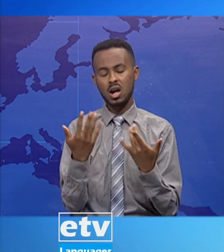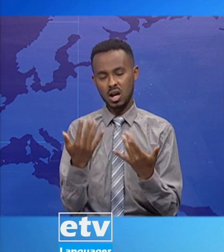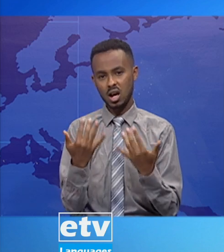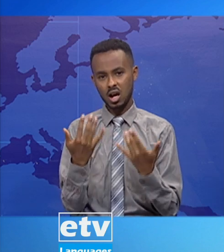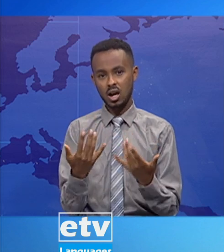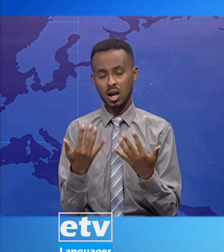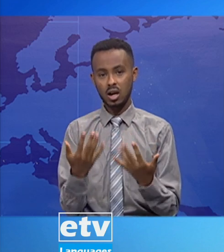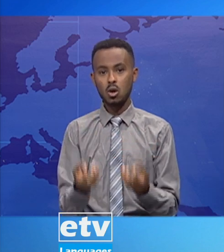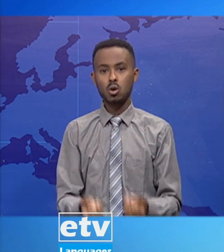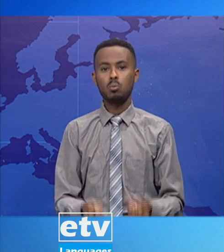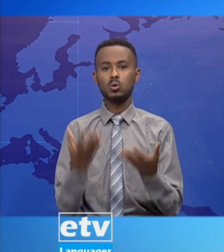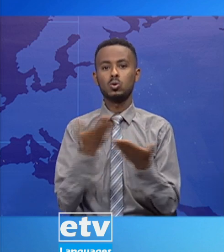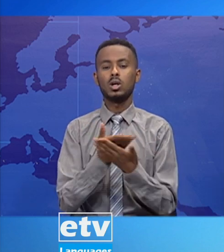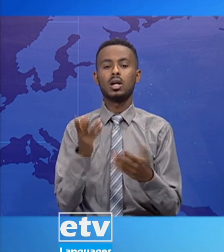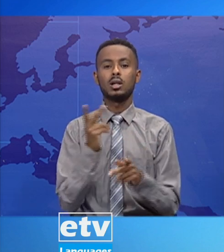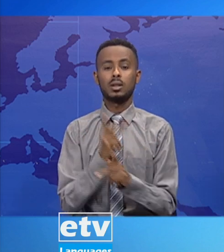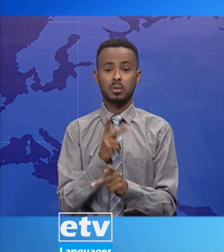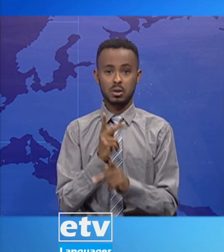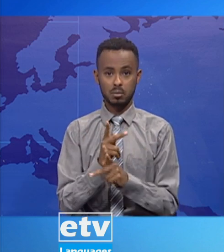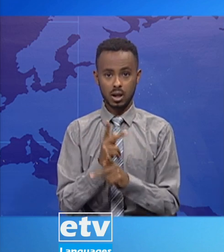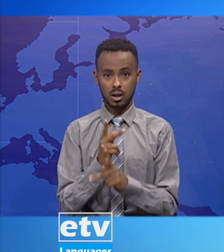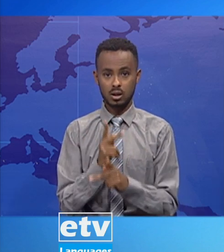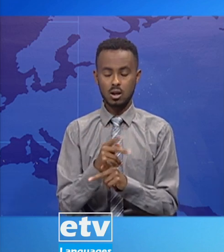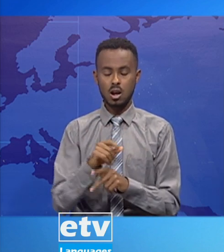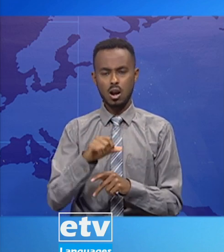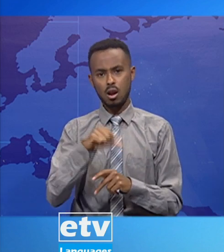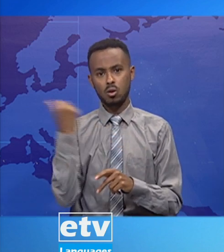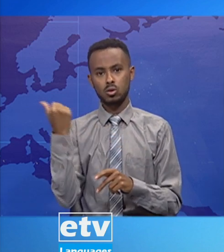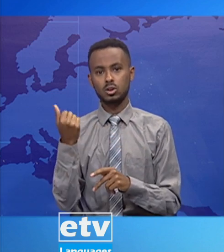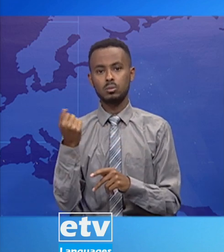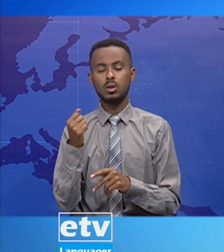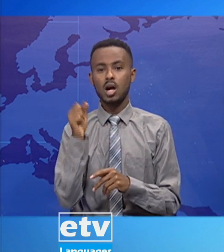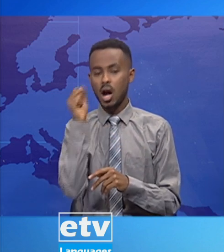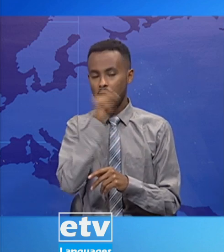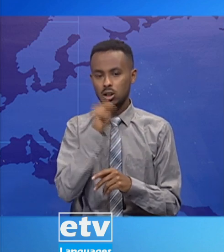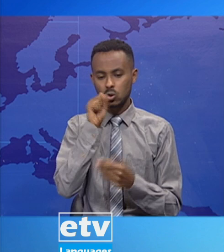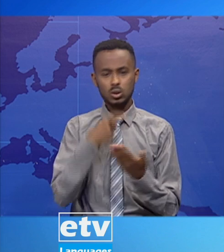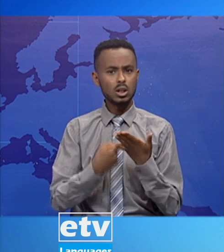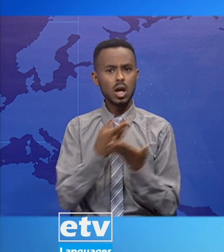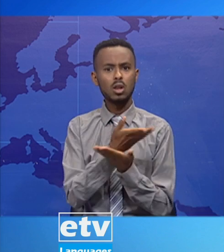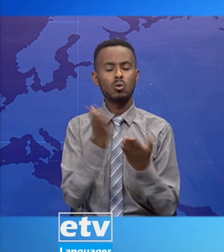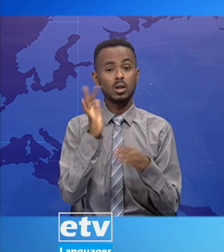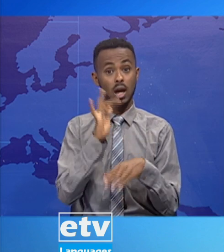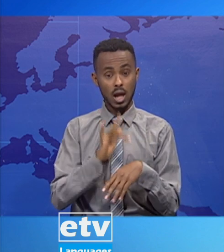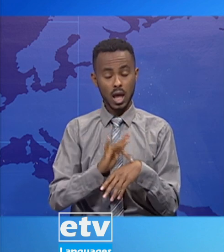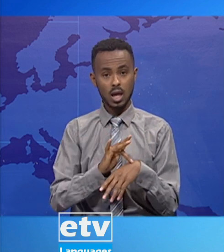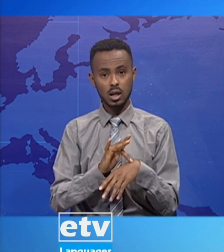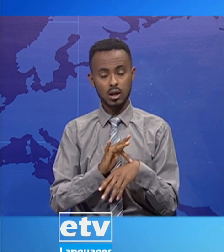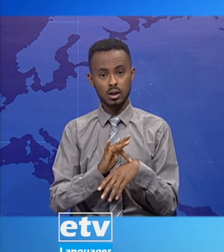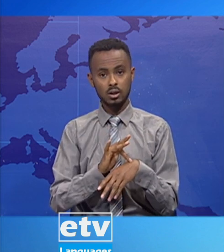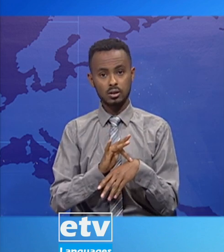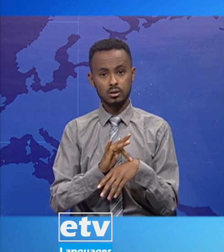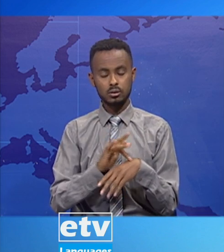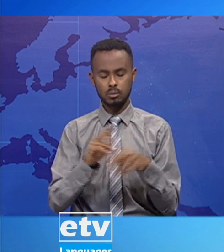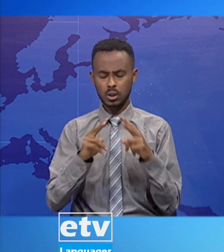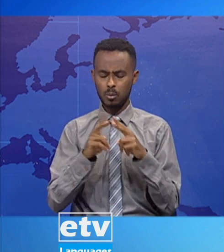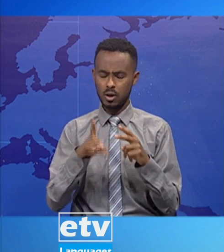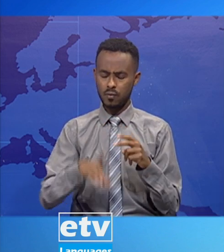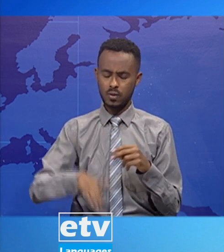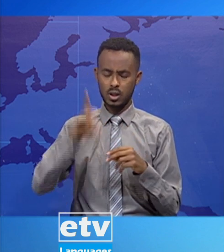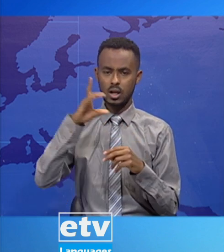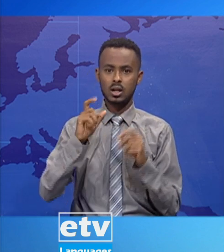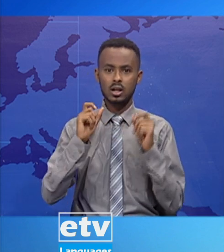ገና ብዙ ነገር ይተበቅብናል። ሌሎችም አርቲስቶች በእንደዚህ አይነት ጉዳይ ላይ በጣም